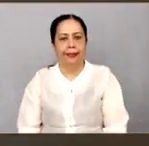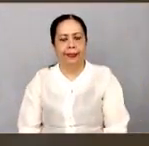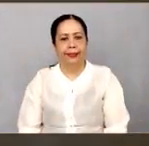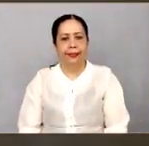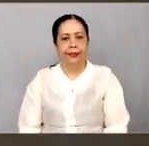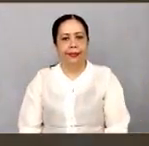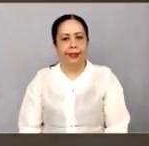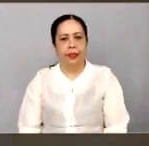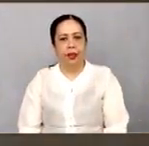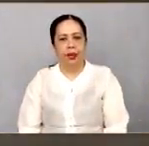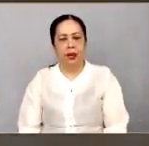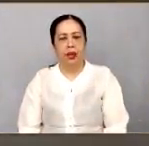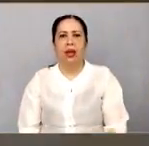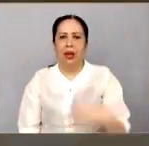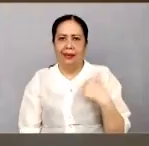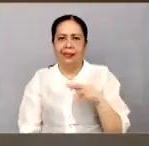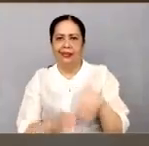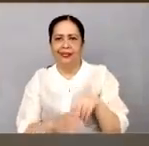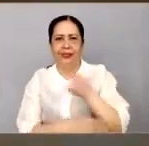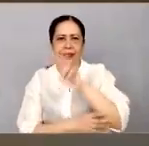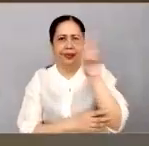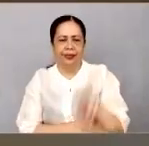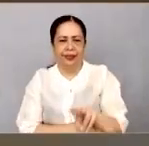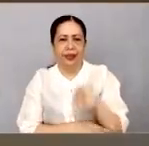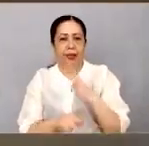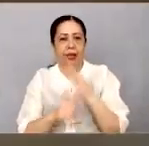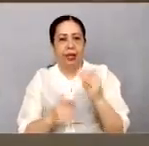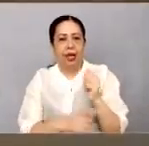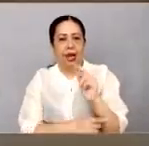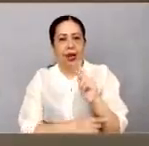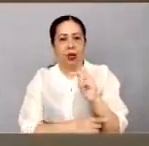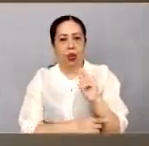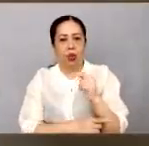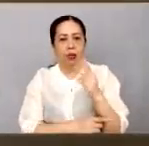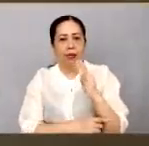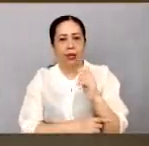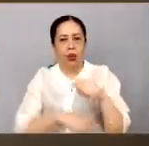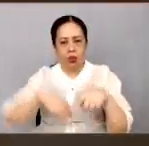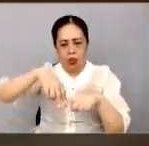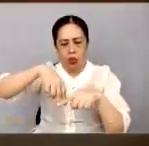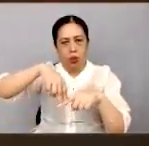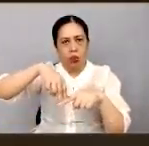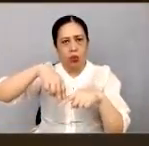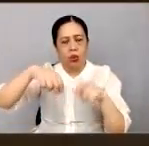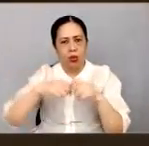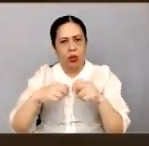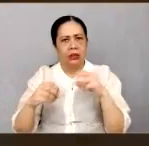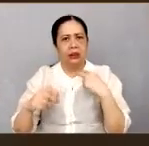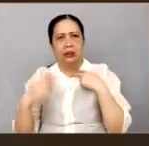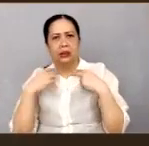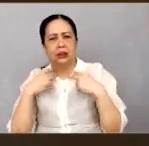Wala rin ligtas sa baha ang Valenzuela City. Sa barangay Arkong Bato, hanggang bukong-bukong ang tubig. Walang malusutan ng baha